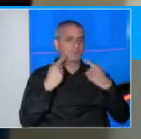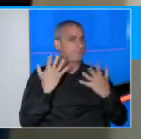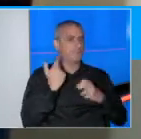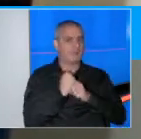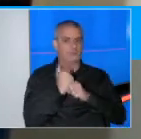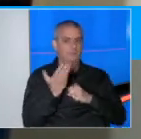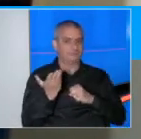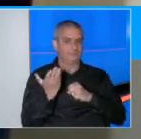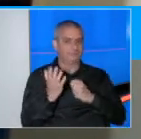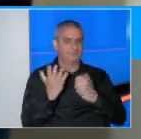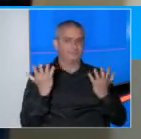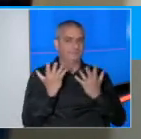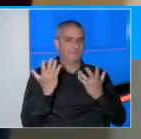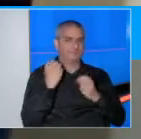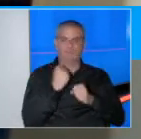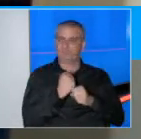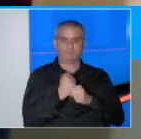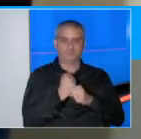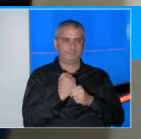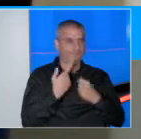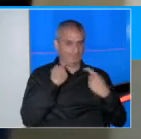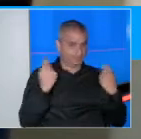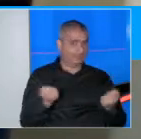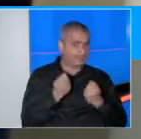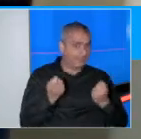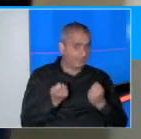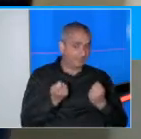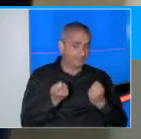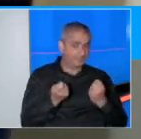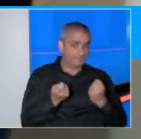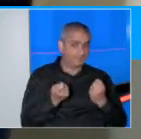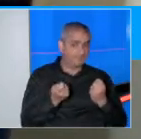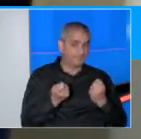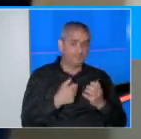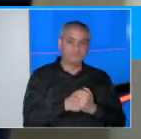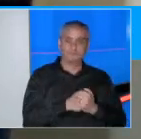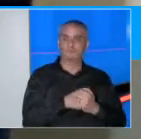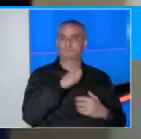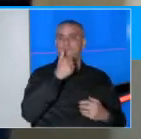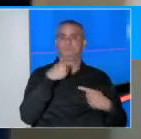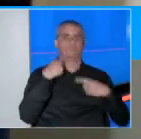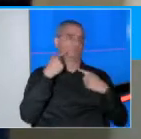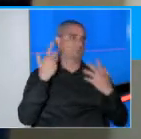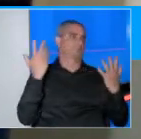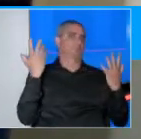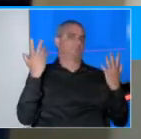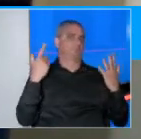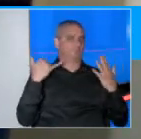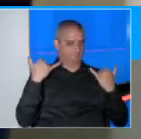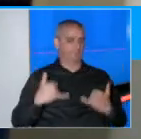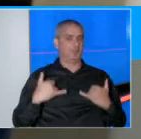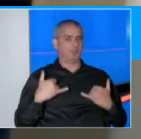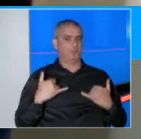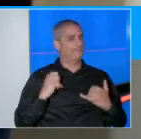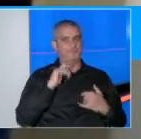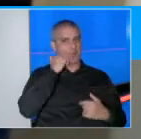עושים? איך מתנהלים? הסברה? אז קודם כל היום הזה הוא היום